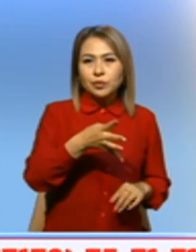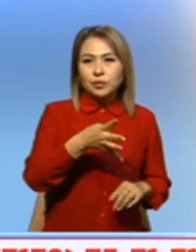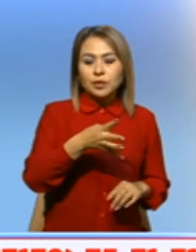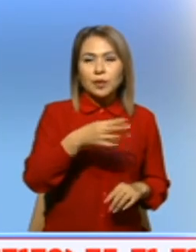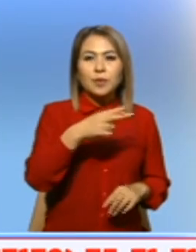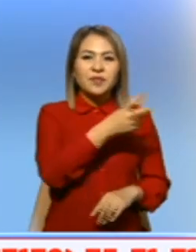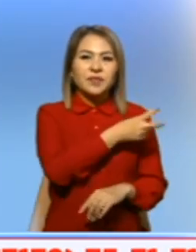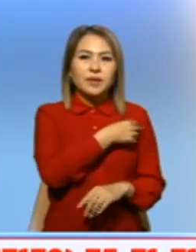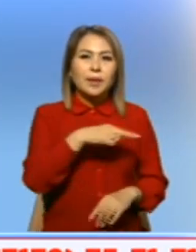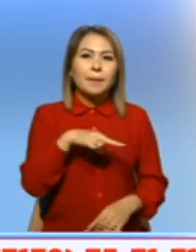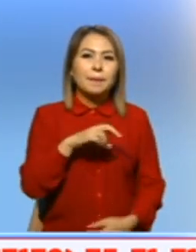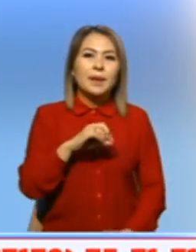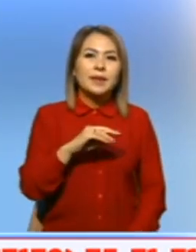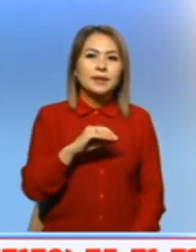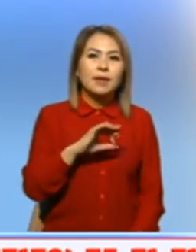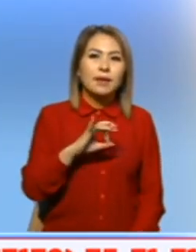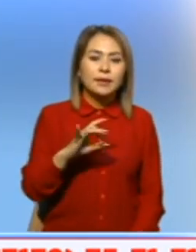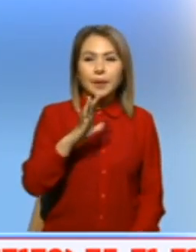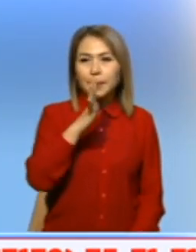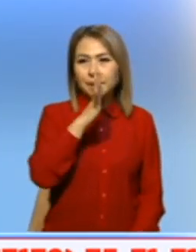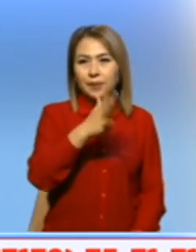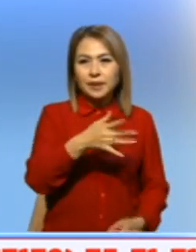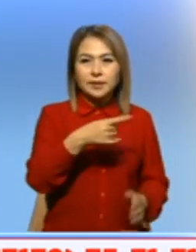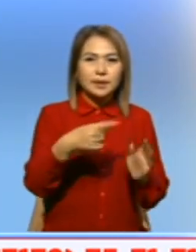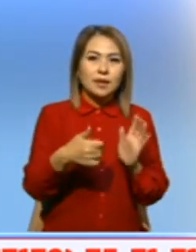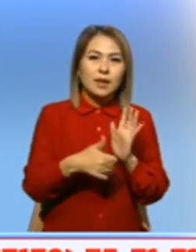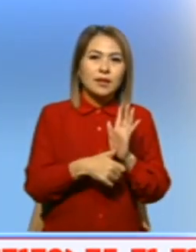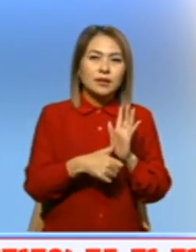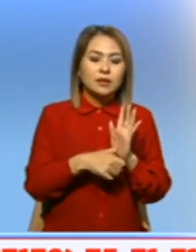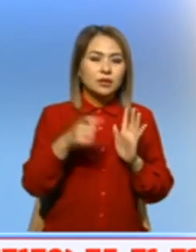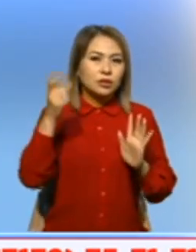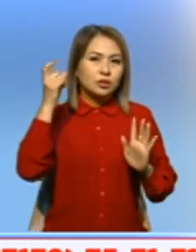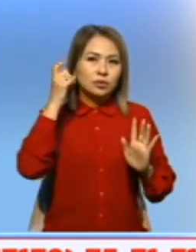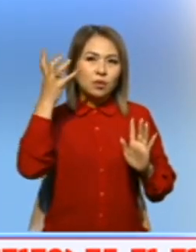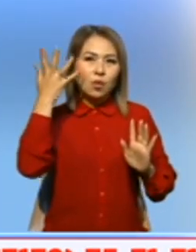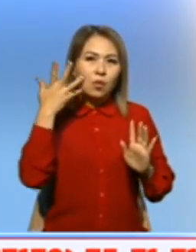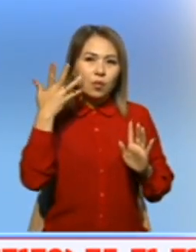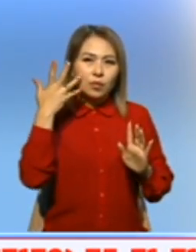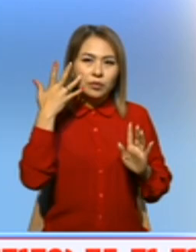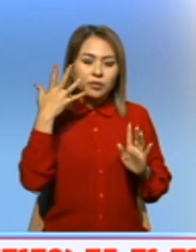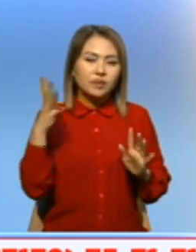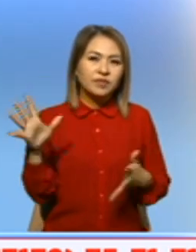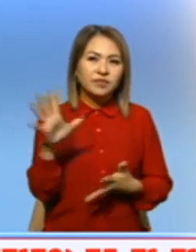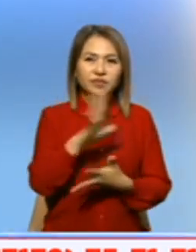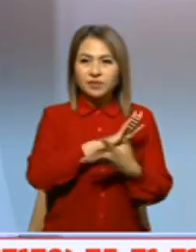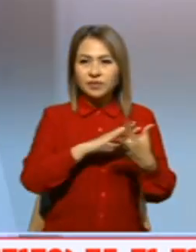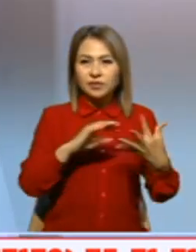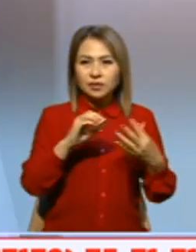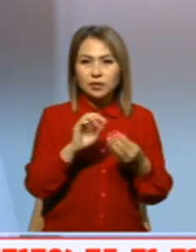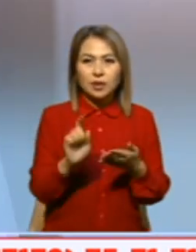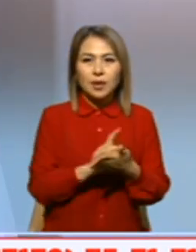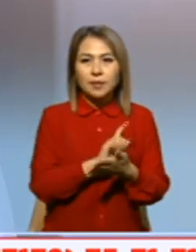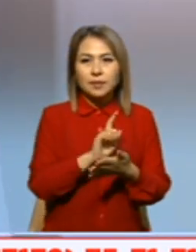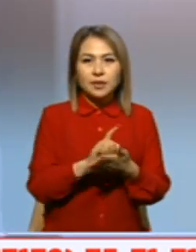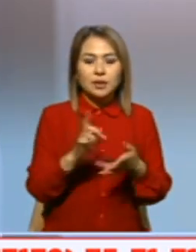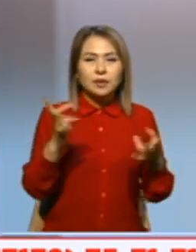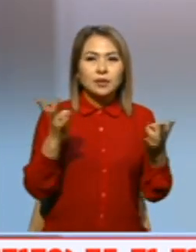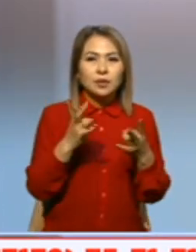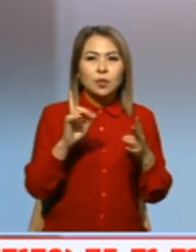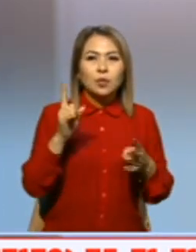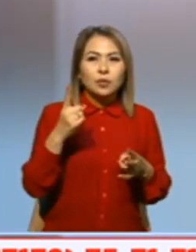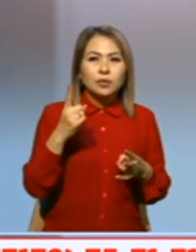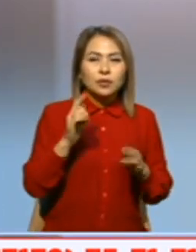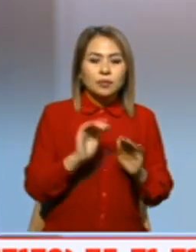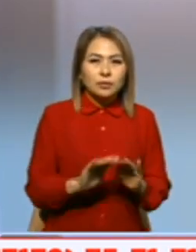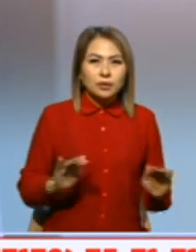педиатр дәрігер маманы қарап отырады, а бес жас мен алты жас аралыққа келген кезде барлық мамандардан өту қажет. Неге? Өйткені